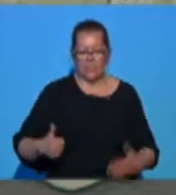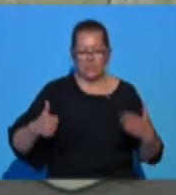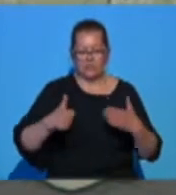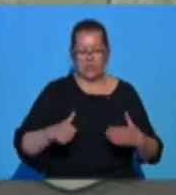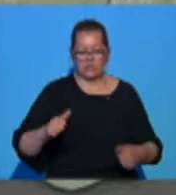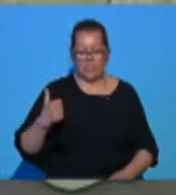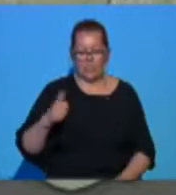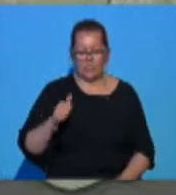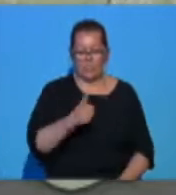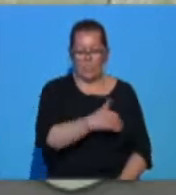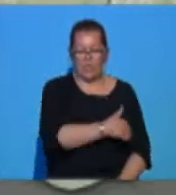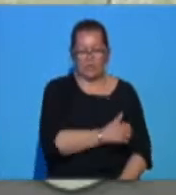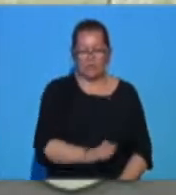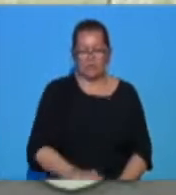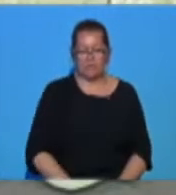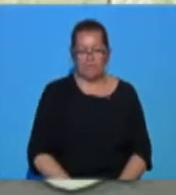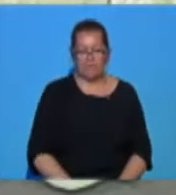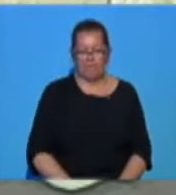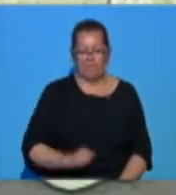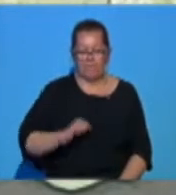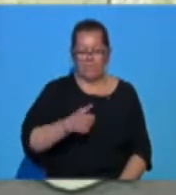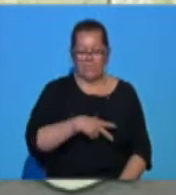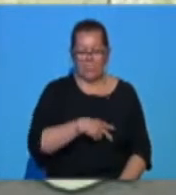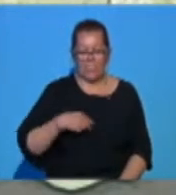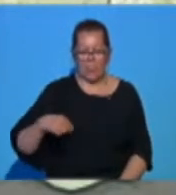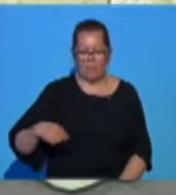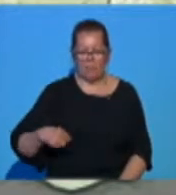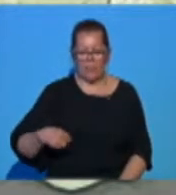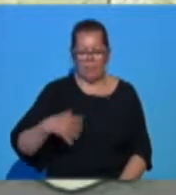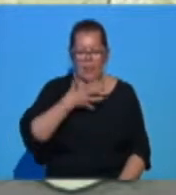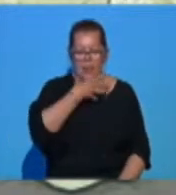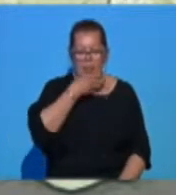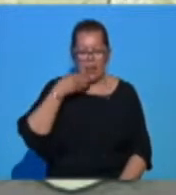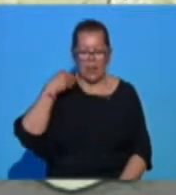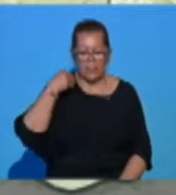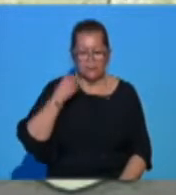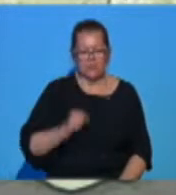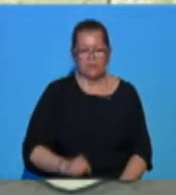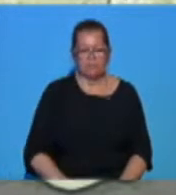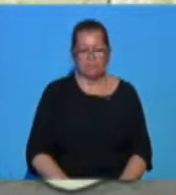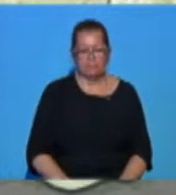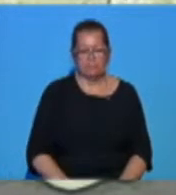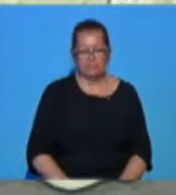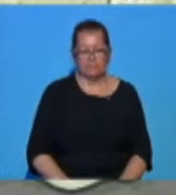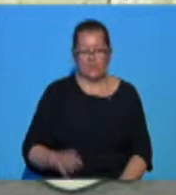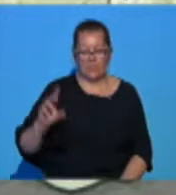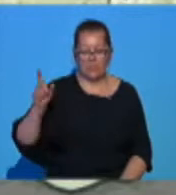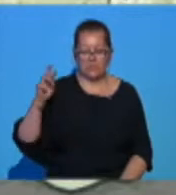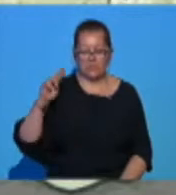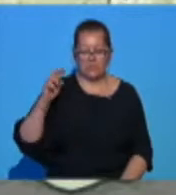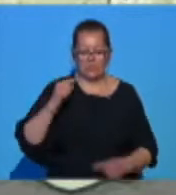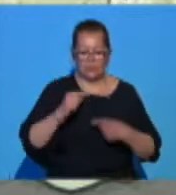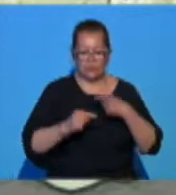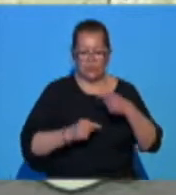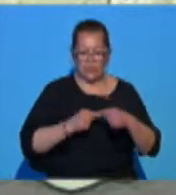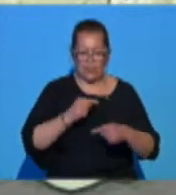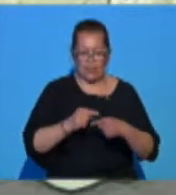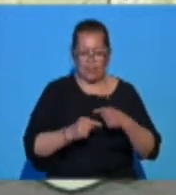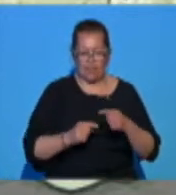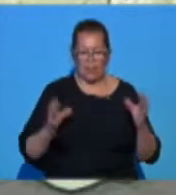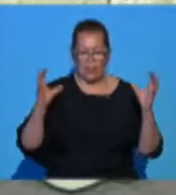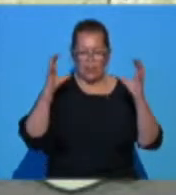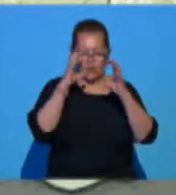și 11 grade. Mâine vremea va deveni călduroasă în cea mai mare parte a regiunii. Cerul va fi variabil cu norori temporar